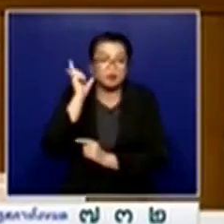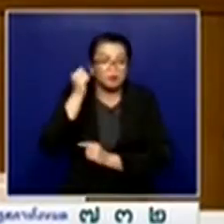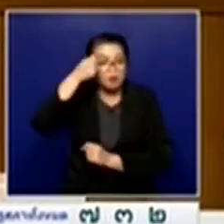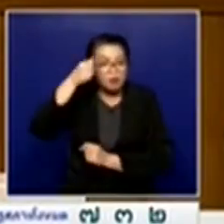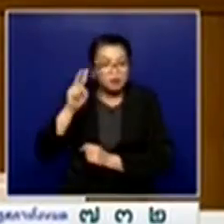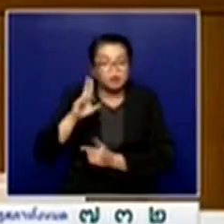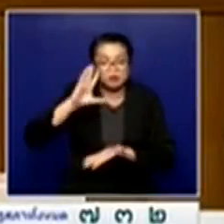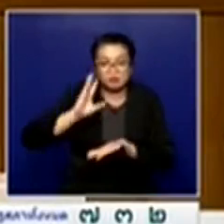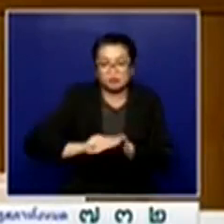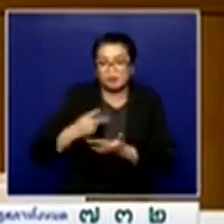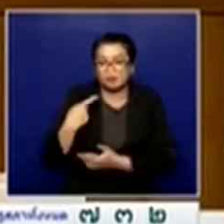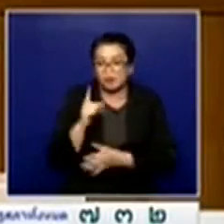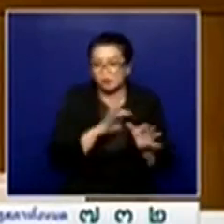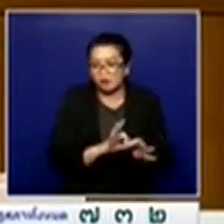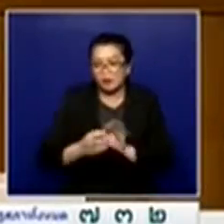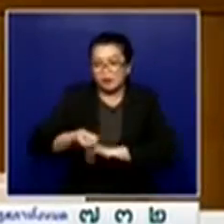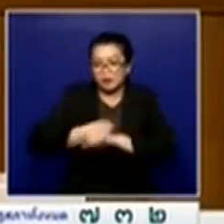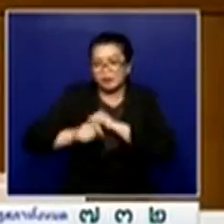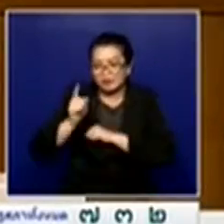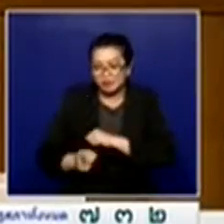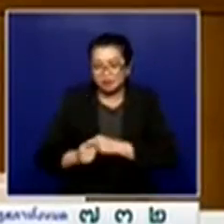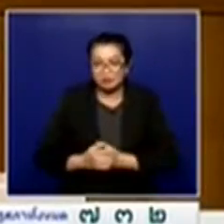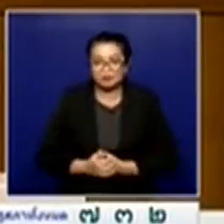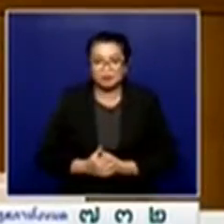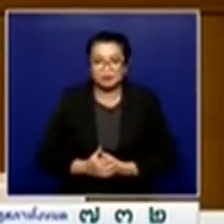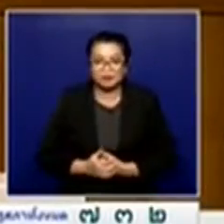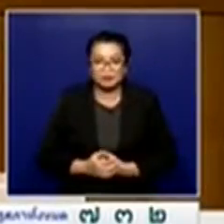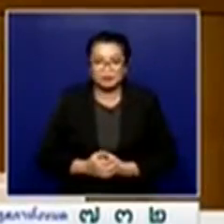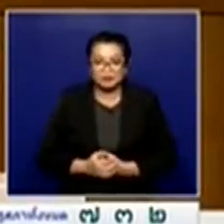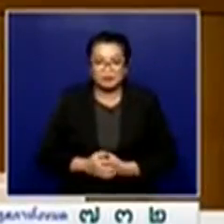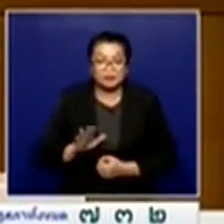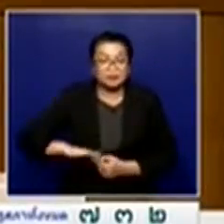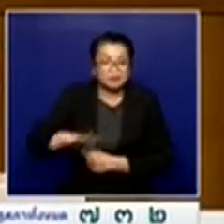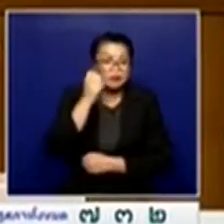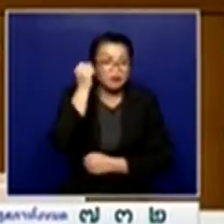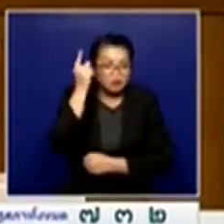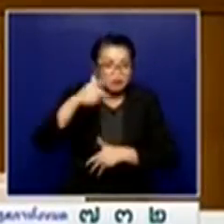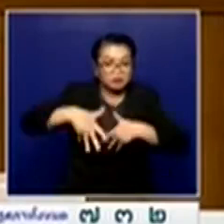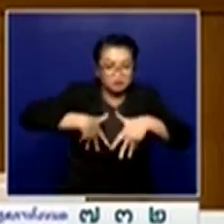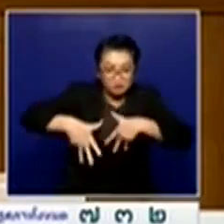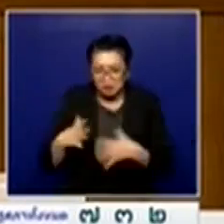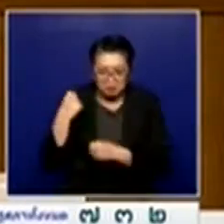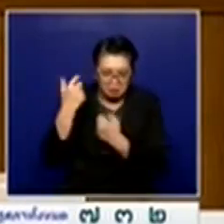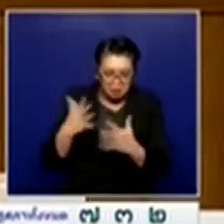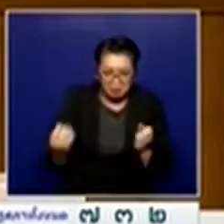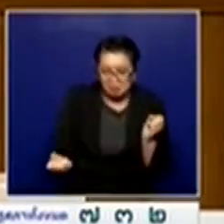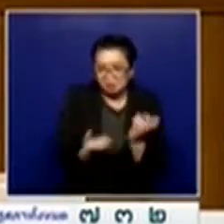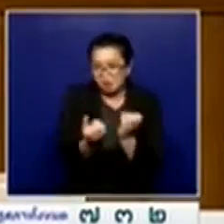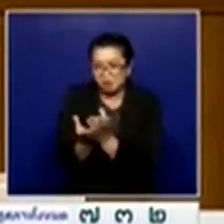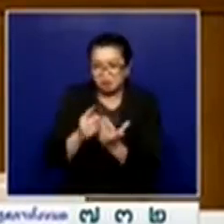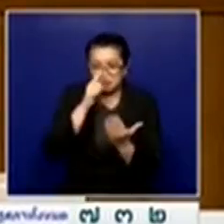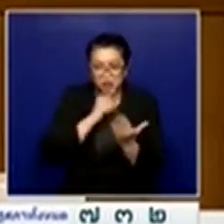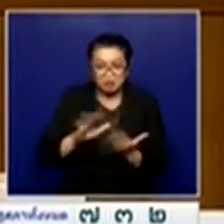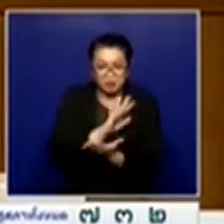ใช้อย่างเป็นประโยชน์เพื่อนำไปสู่การปฏิบัติให้ได้อย่างแท้จริงแล้วก็สร้างความเข้าใจกับบรรดาเยาวชนลูกหลานของท่านสิ่ง